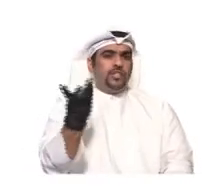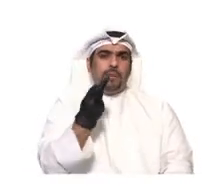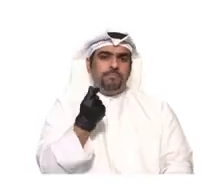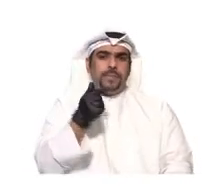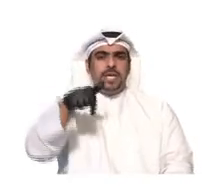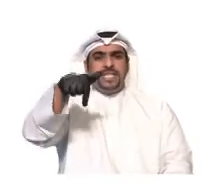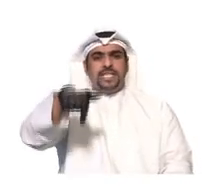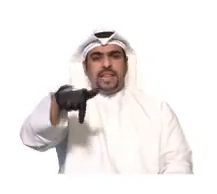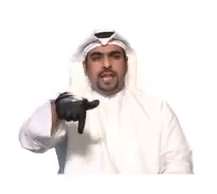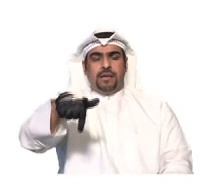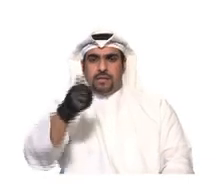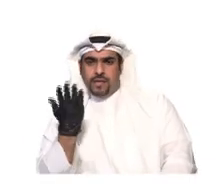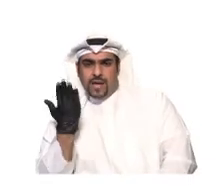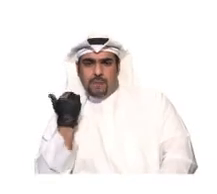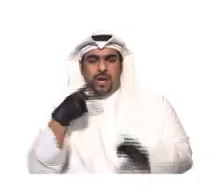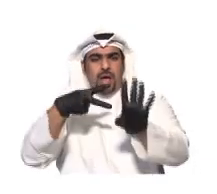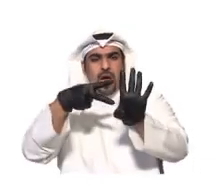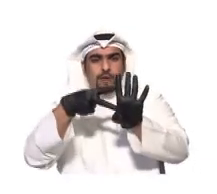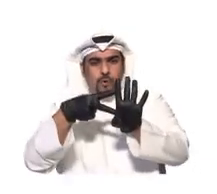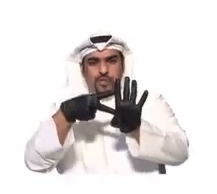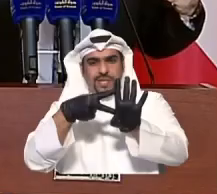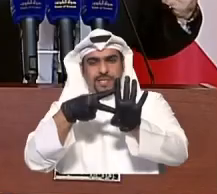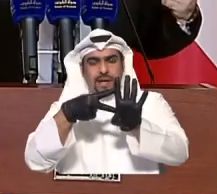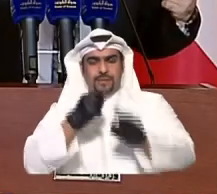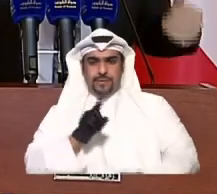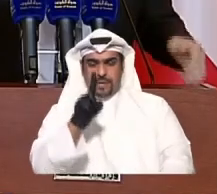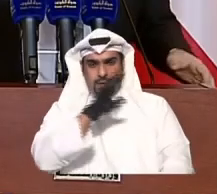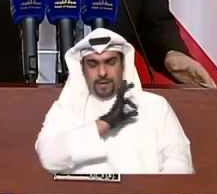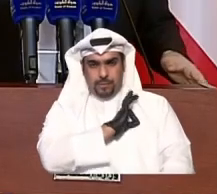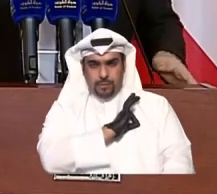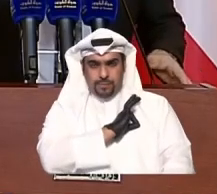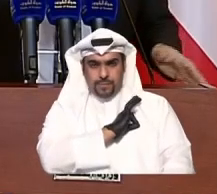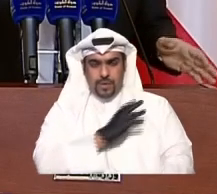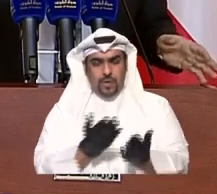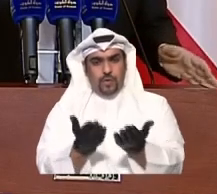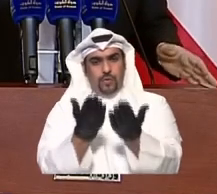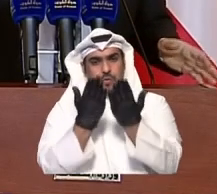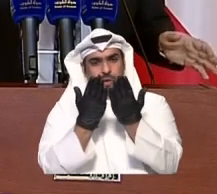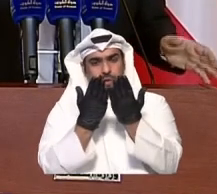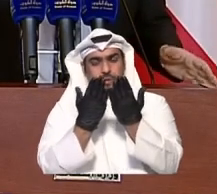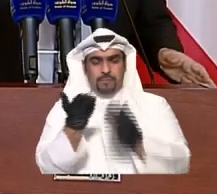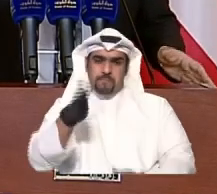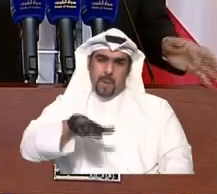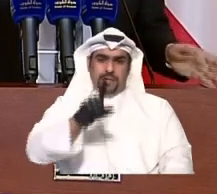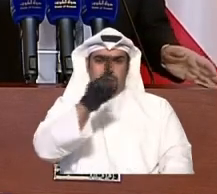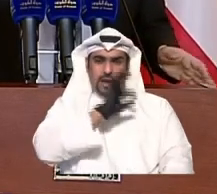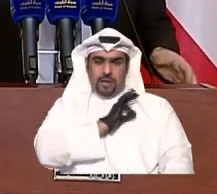6 حالات وفاة خلال 24 ساعة الماضية. نسأل الله لهم وللجميع الرحمة.